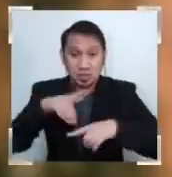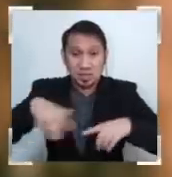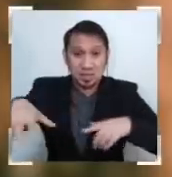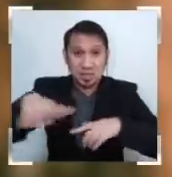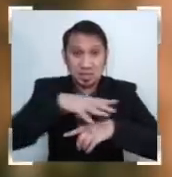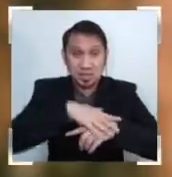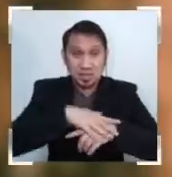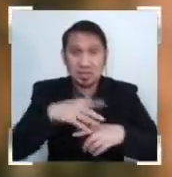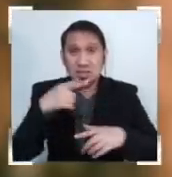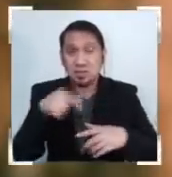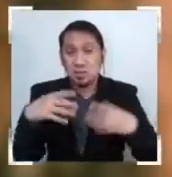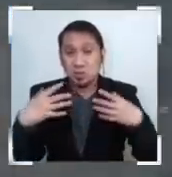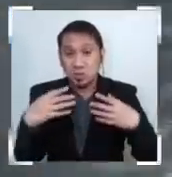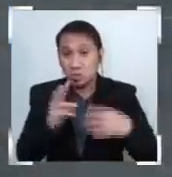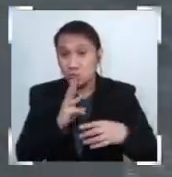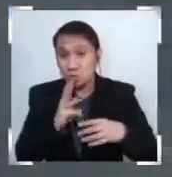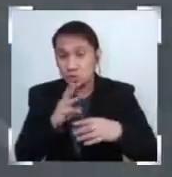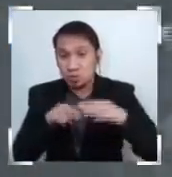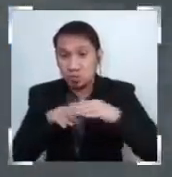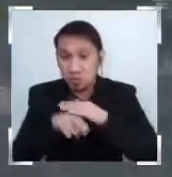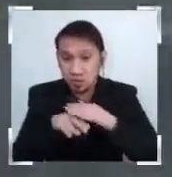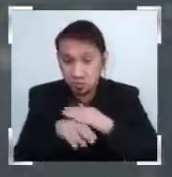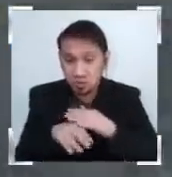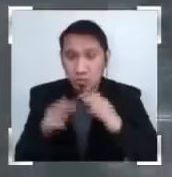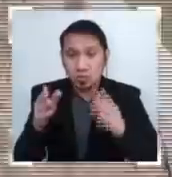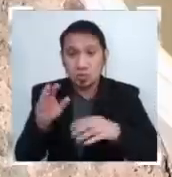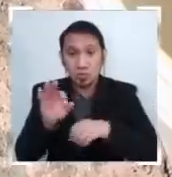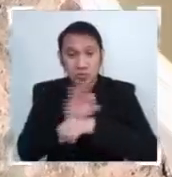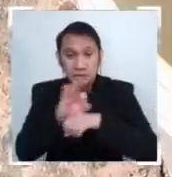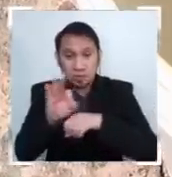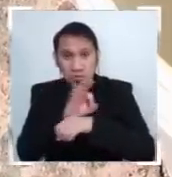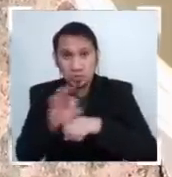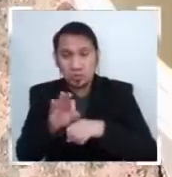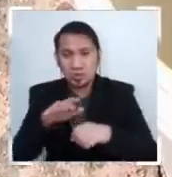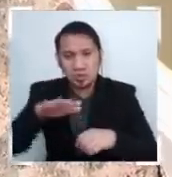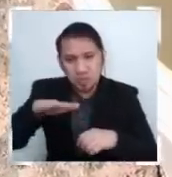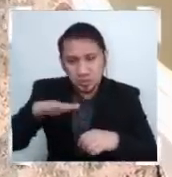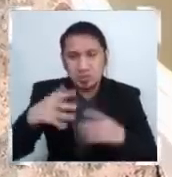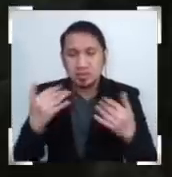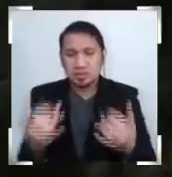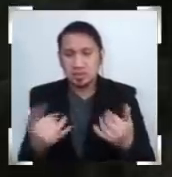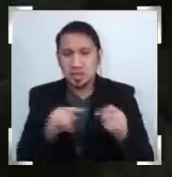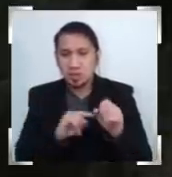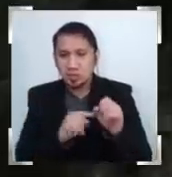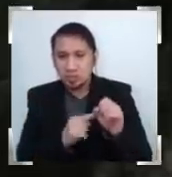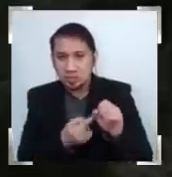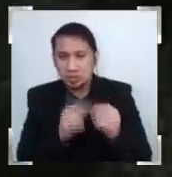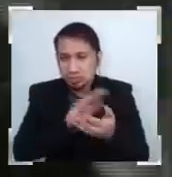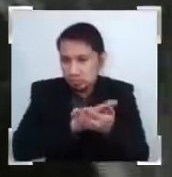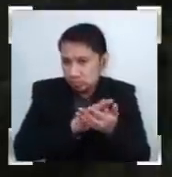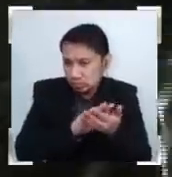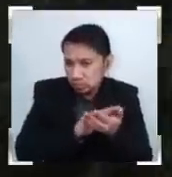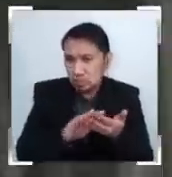tubig na pumapasok sa ating planta mula sa Laguna Lake ay mas malabo. Inumpisahan po natin i-intensify po yung ating cleaning